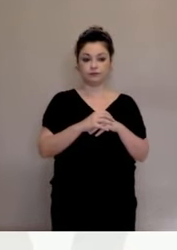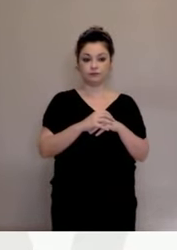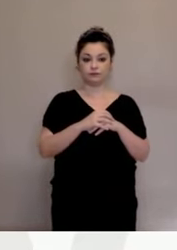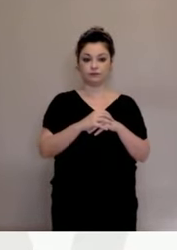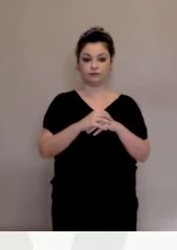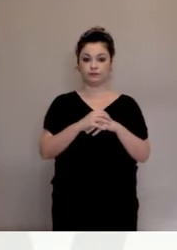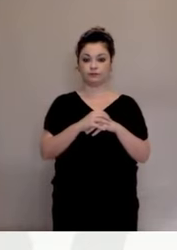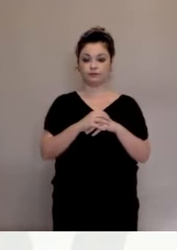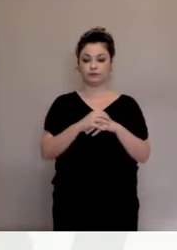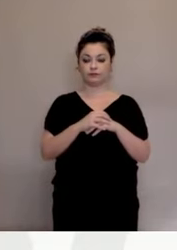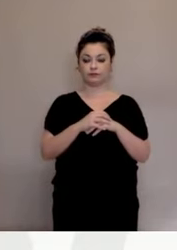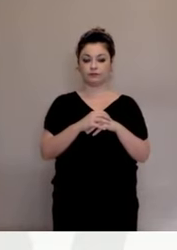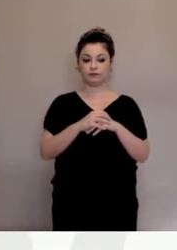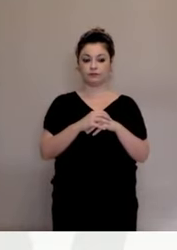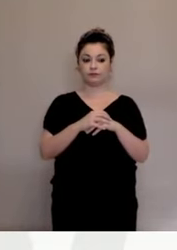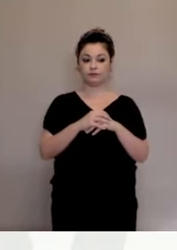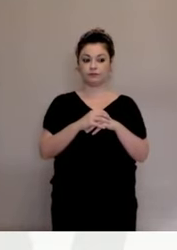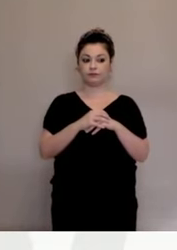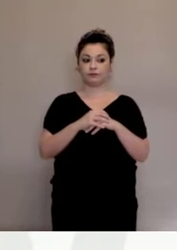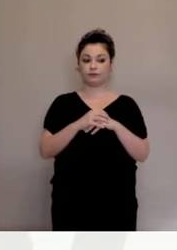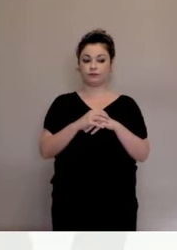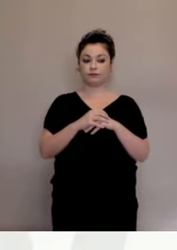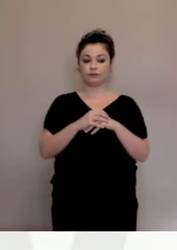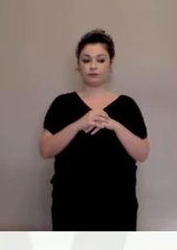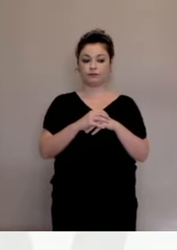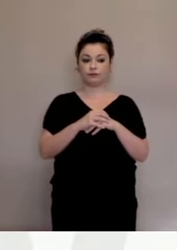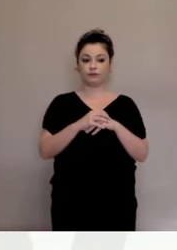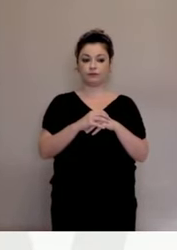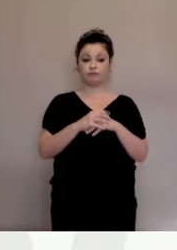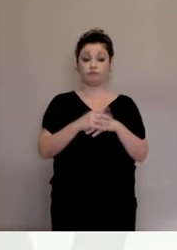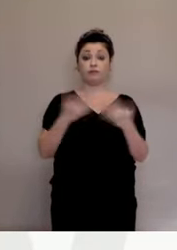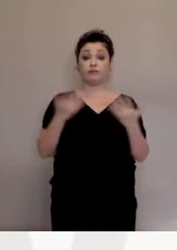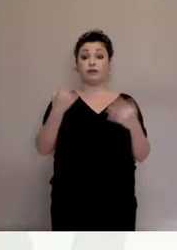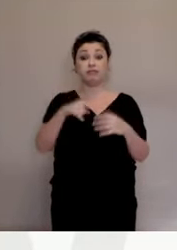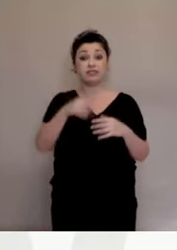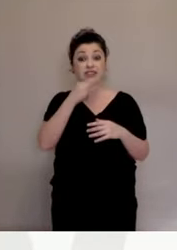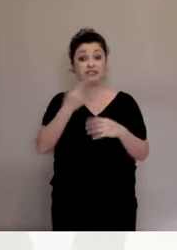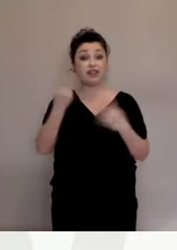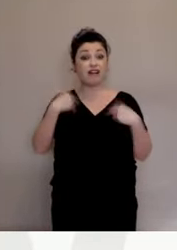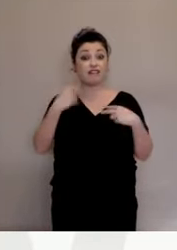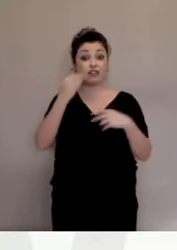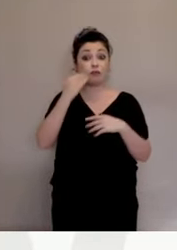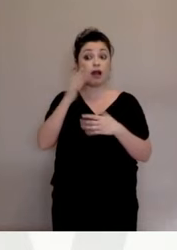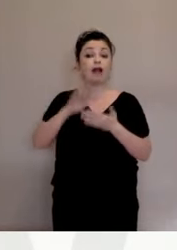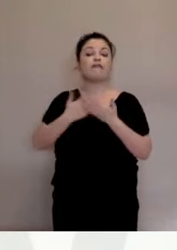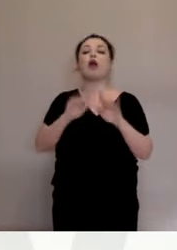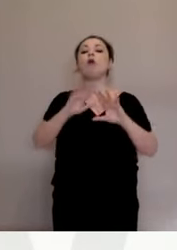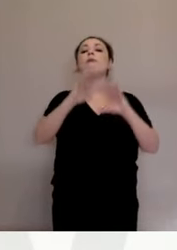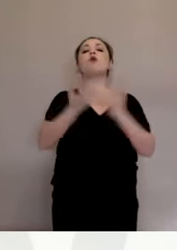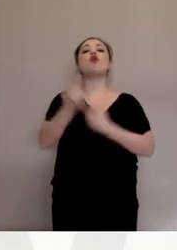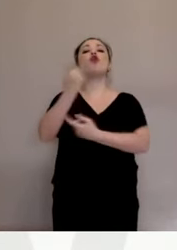Non perché la vita umana sarebbe il principio e la fine del mondo.